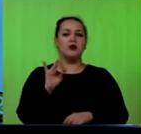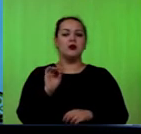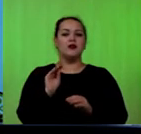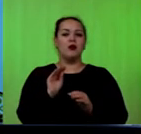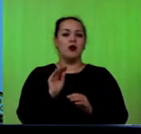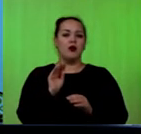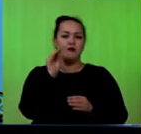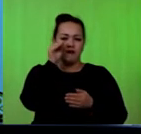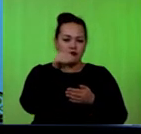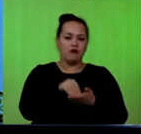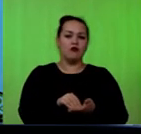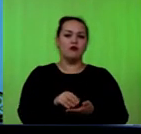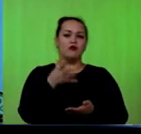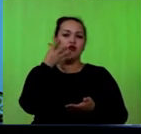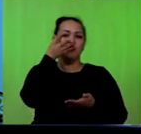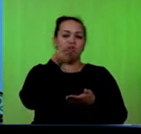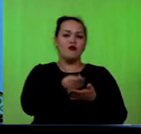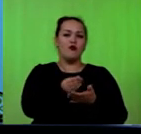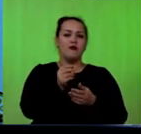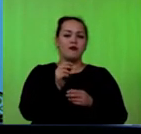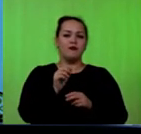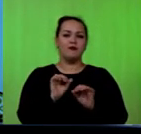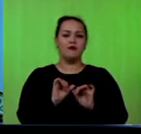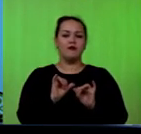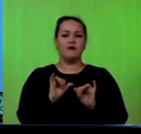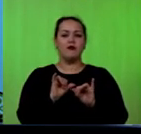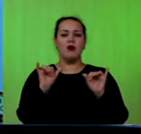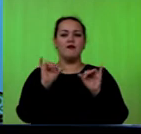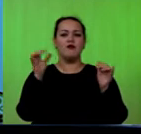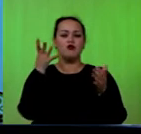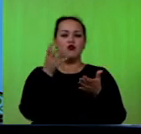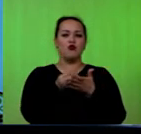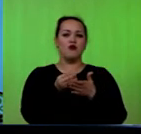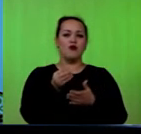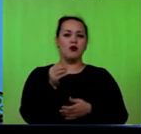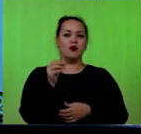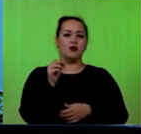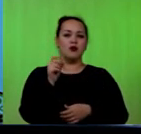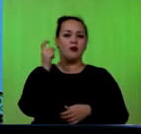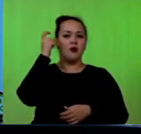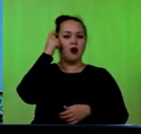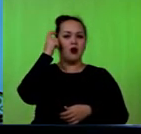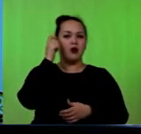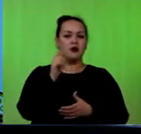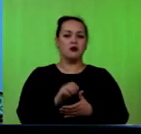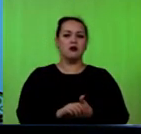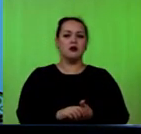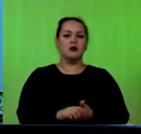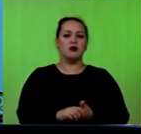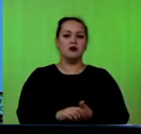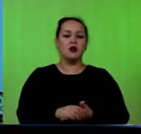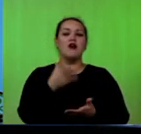свой посильный вклад развитие своей махали своей страны сказал